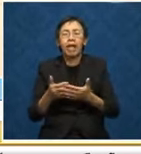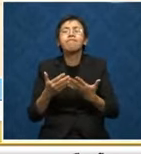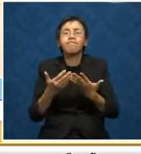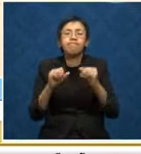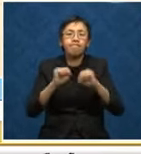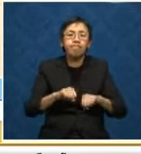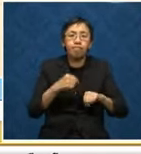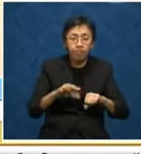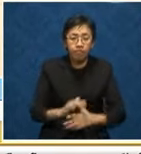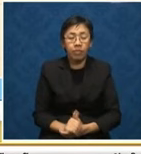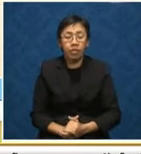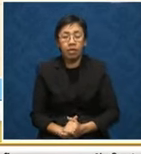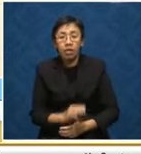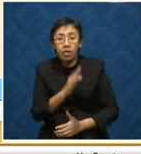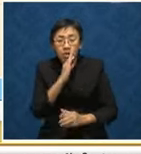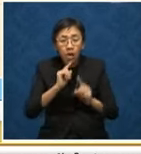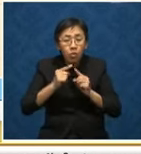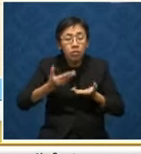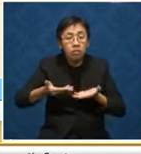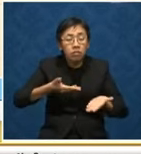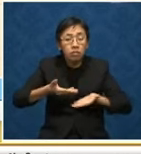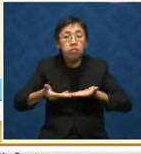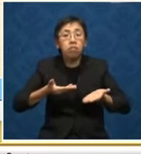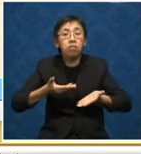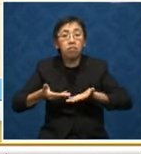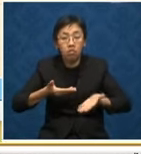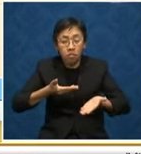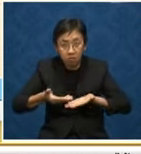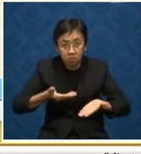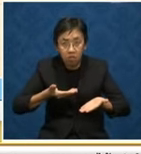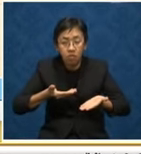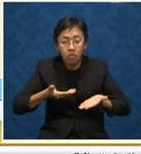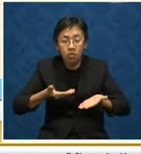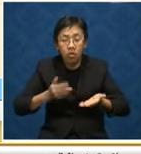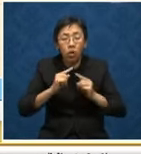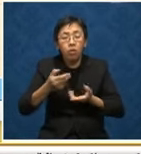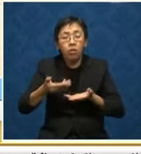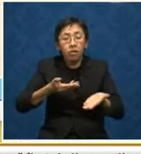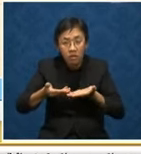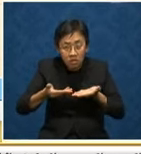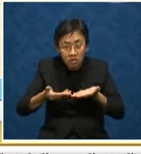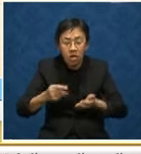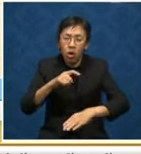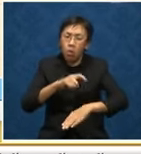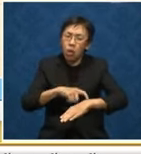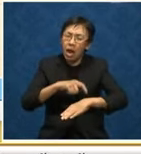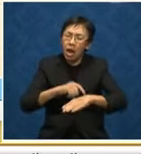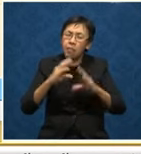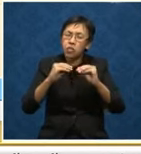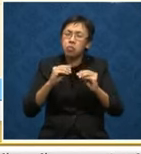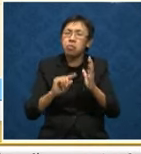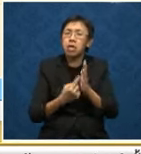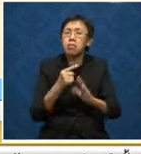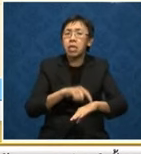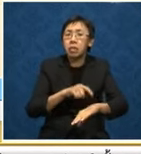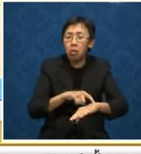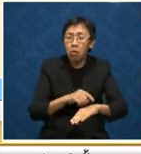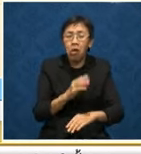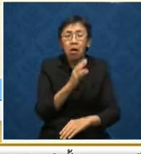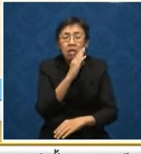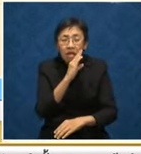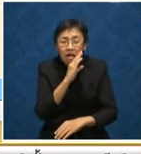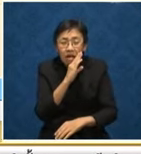การที่เราจะทำเรื่องหารือแล้วก็ทำเรื่องเวลาเพิ่มขึ้นนะครับถ้าเราจะให้เวลาแค่